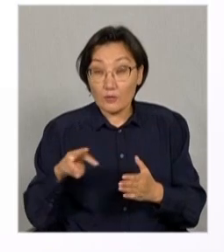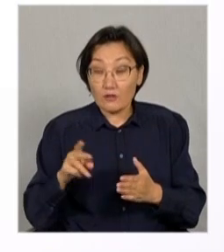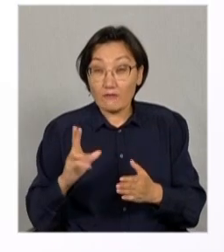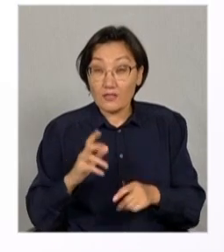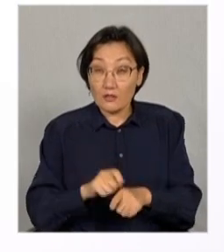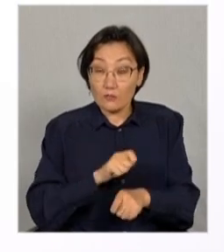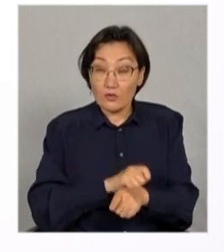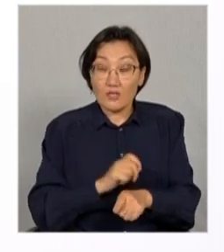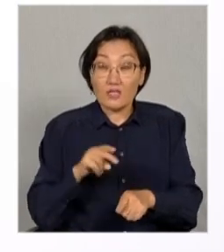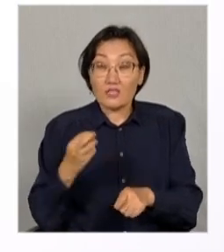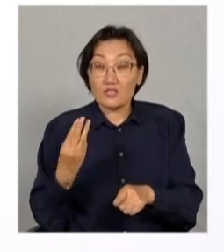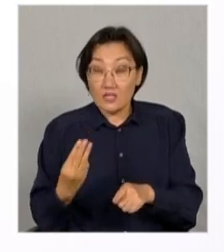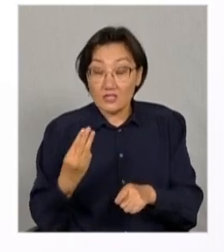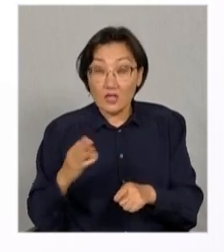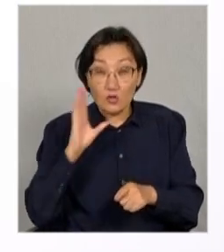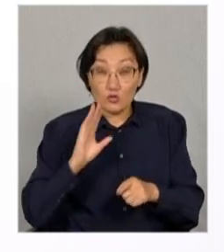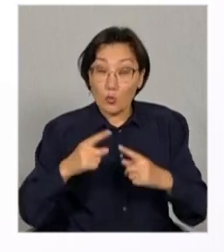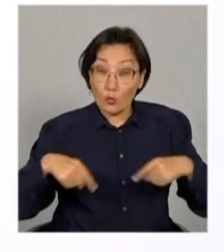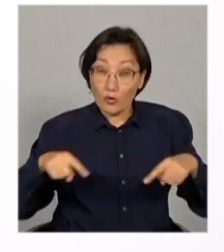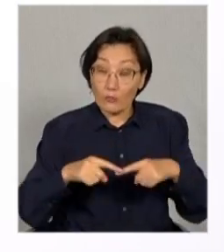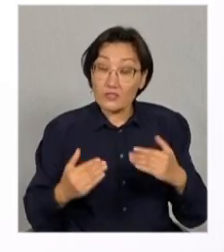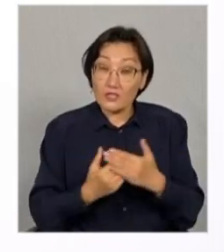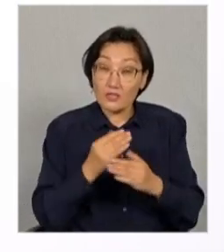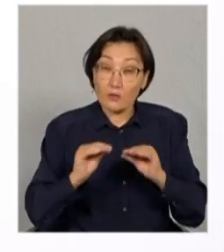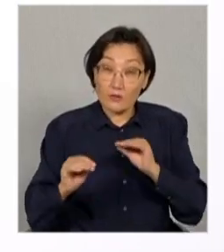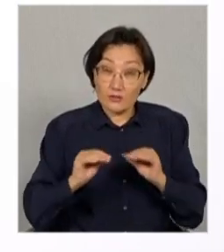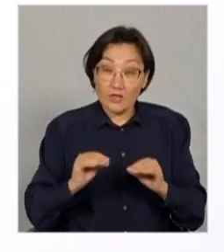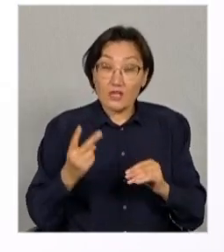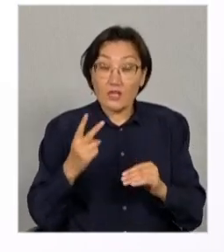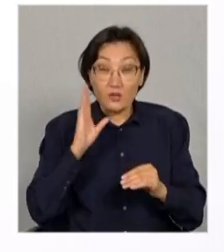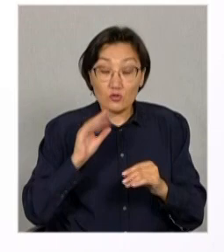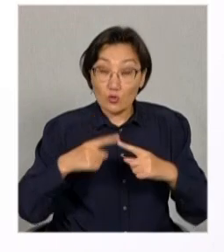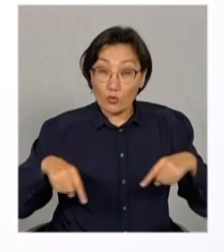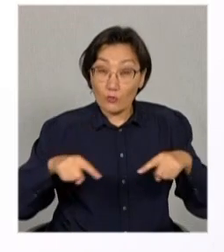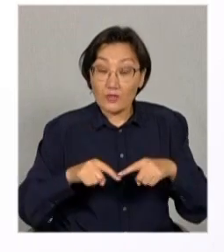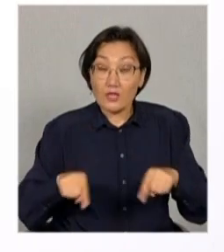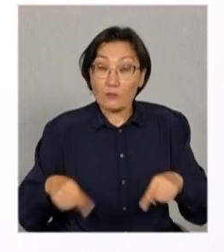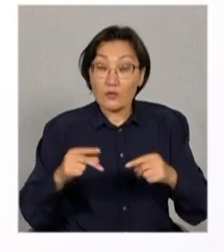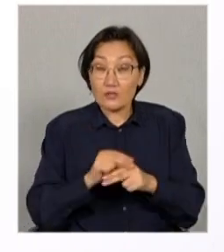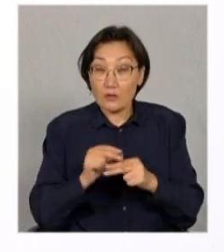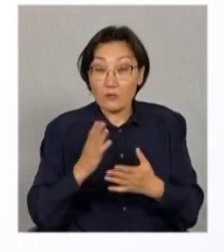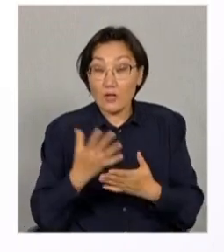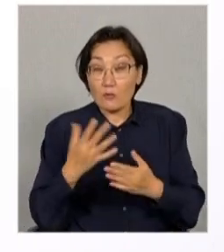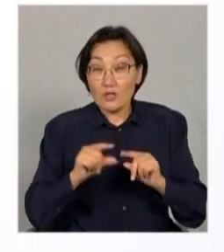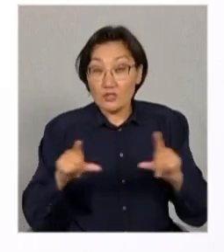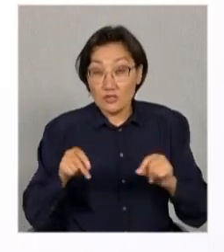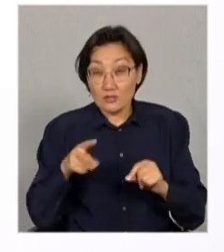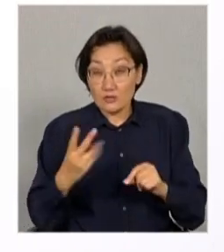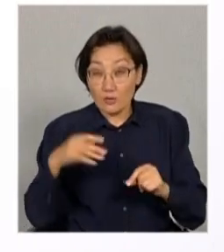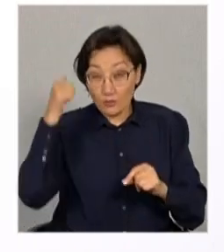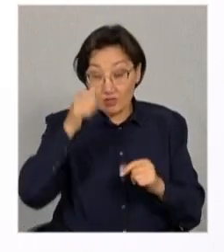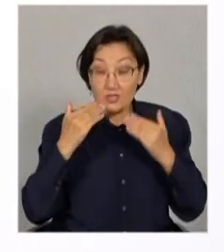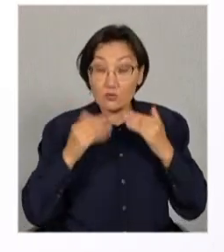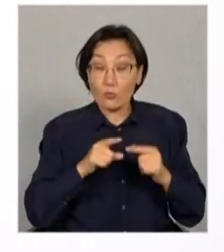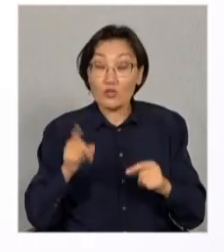метр қызылағаш су қоймасы қайта жаңартылды. Биыл тағы 2 су қоймасы қалпына келтірілуде. 5 нысанды 2025 жылдың